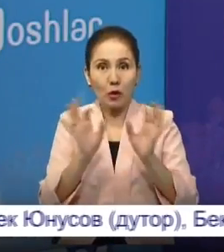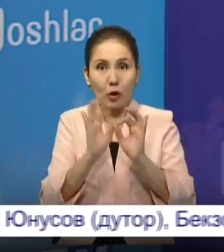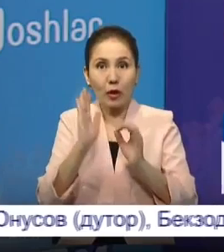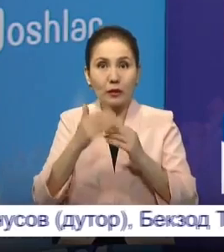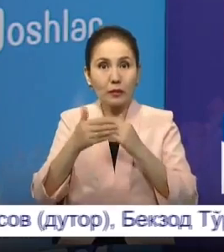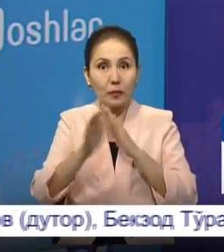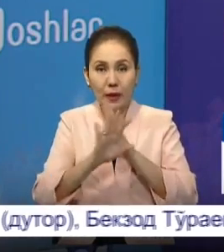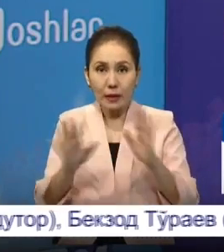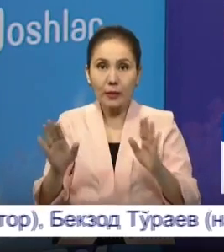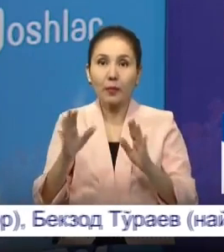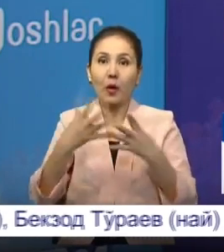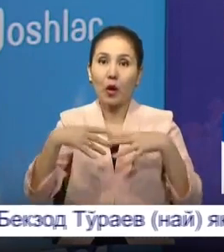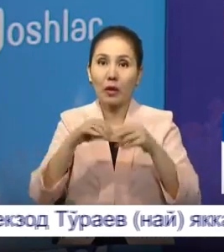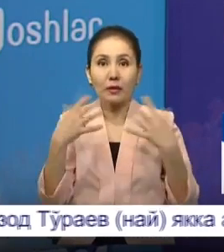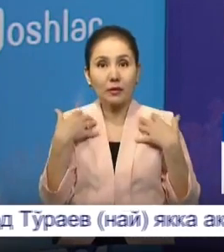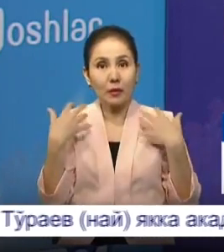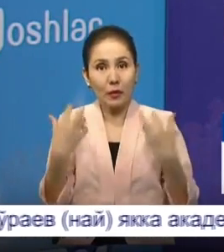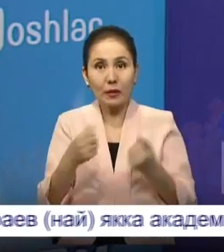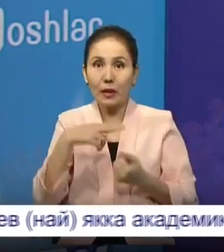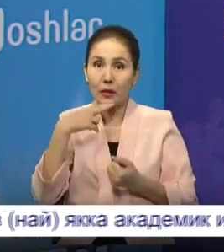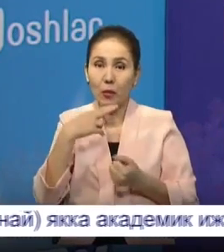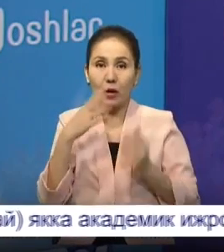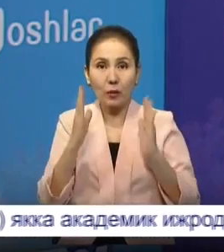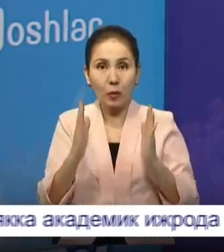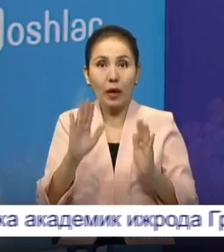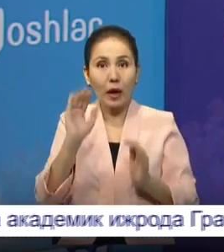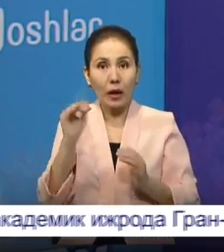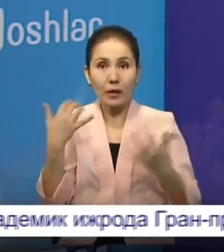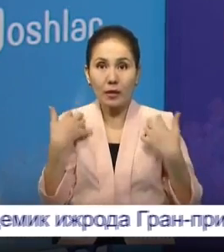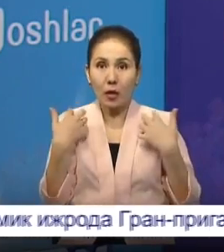oila a'zolaringiz salomatligiga e'tiborli bo'ling. Xayr, salomat bo'ling.